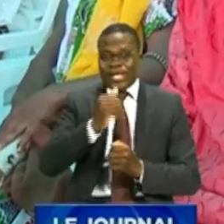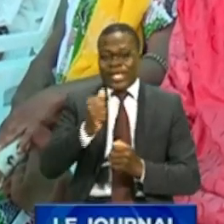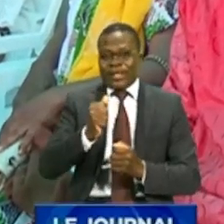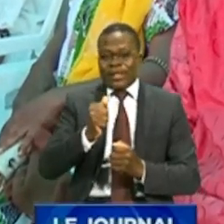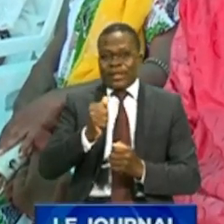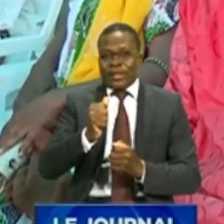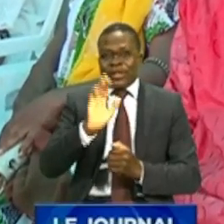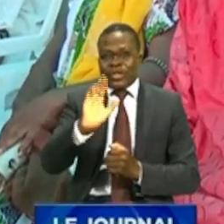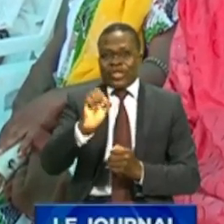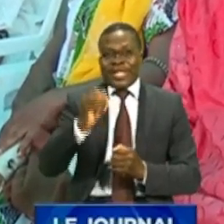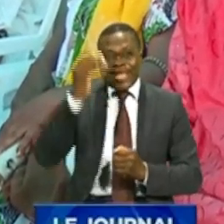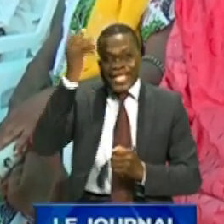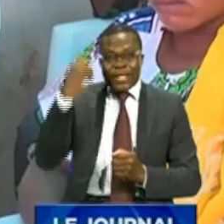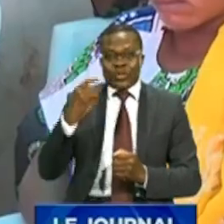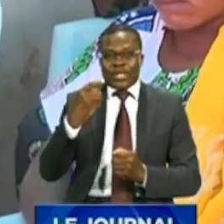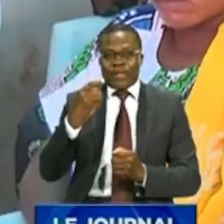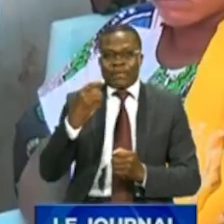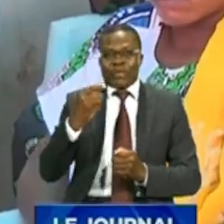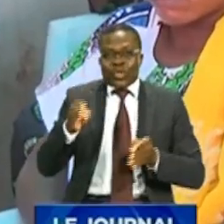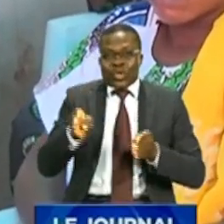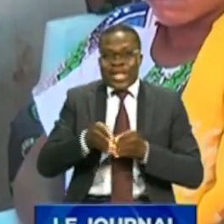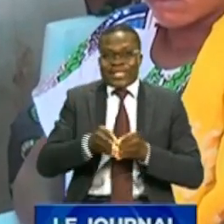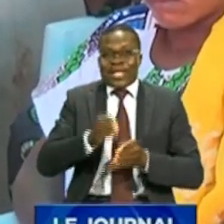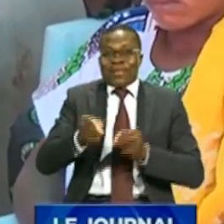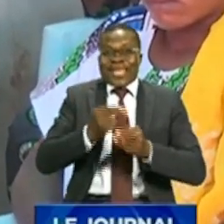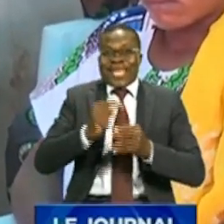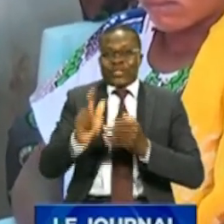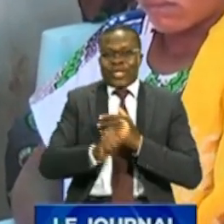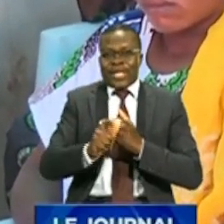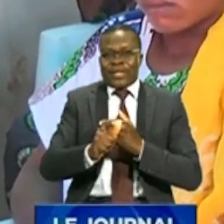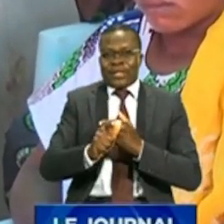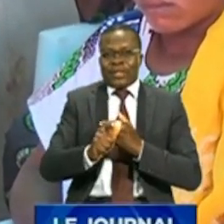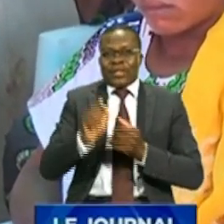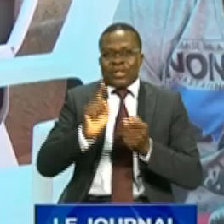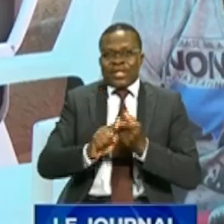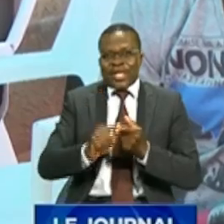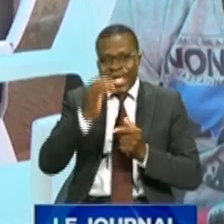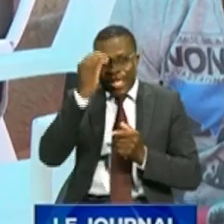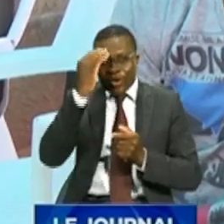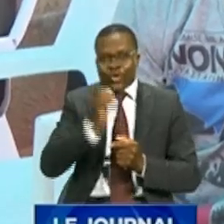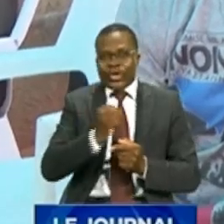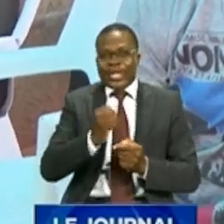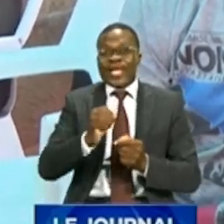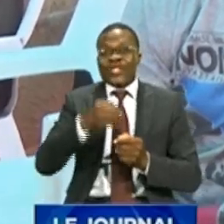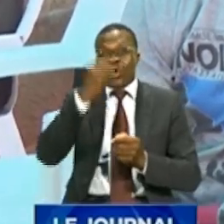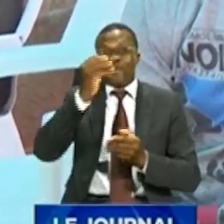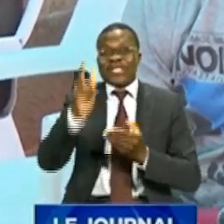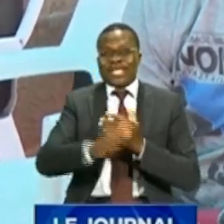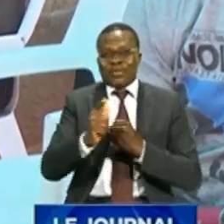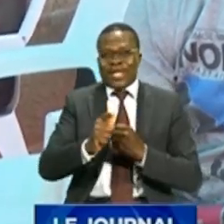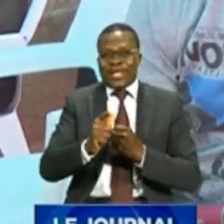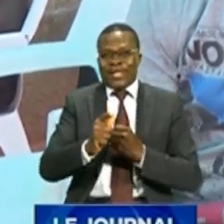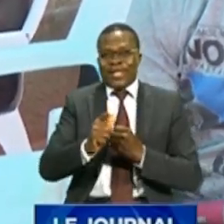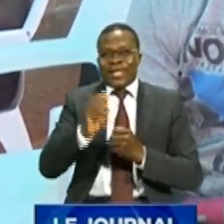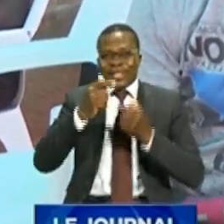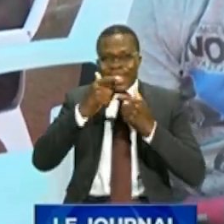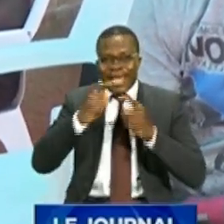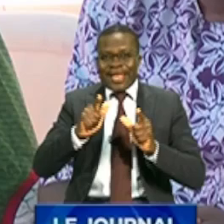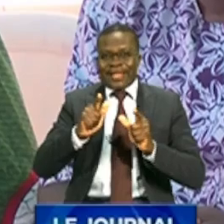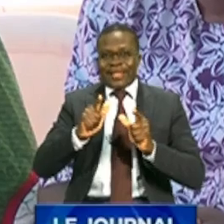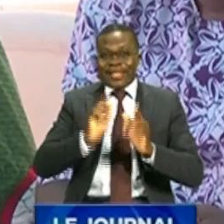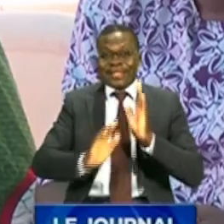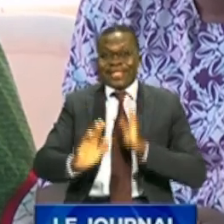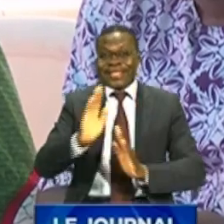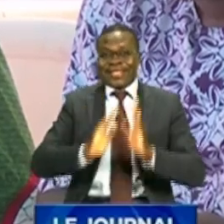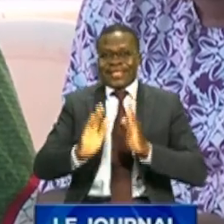les députés de l'Assemblée nationale, à reconnaître officiellement la langue